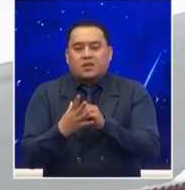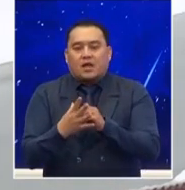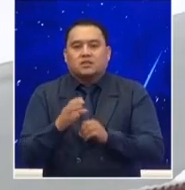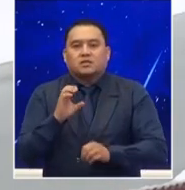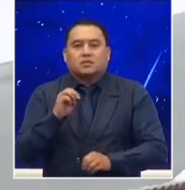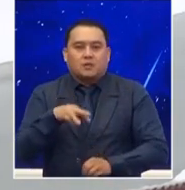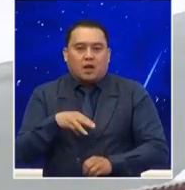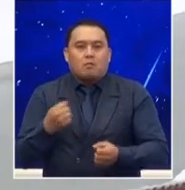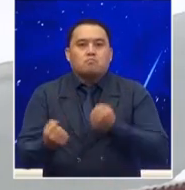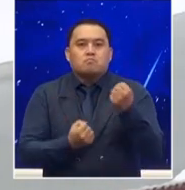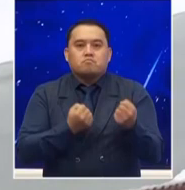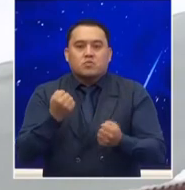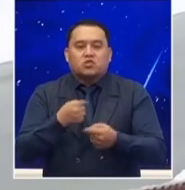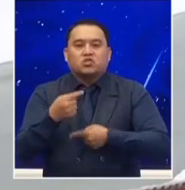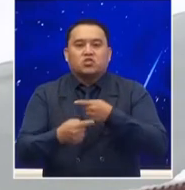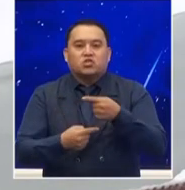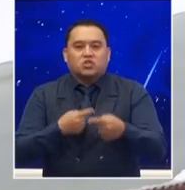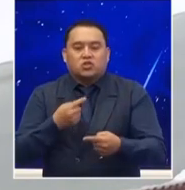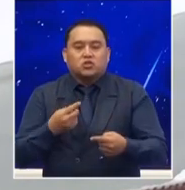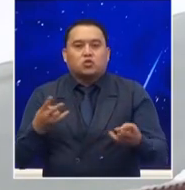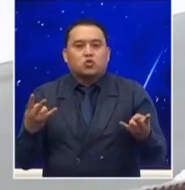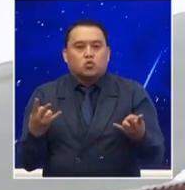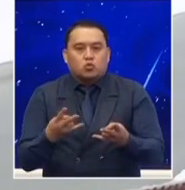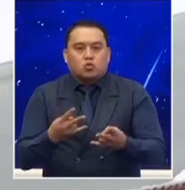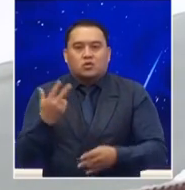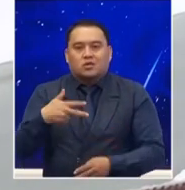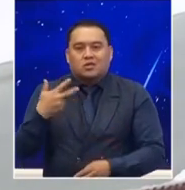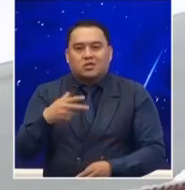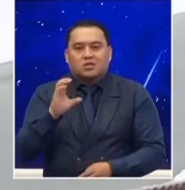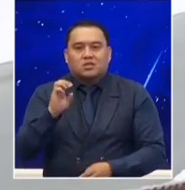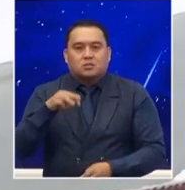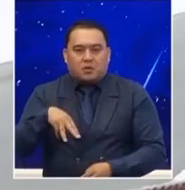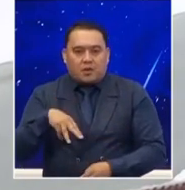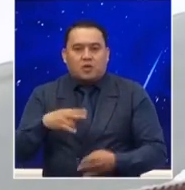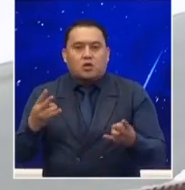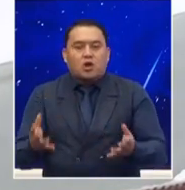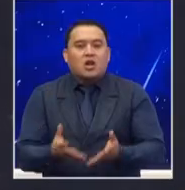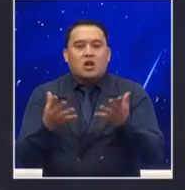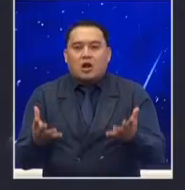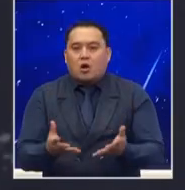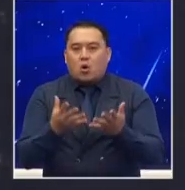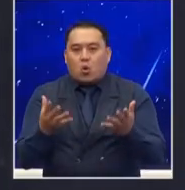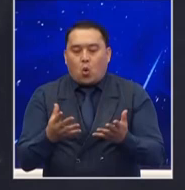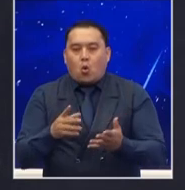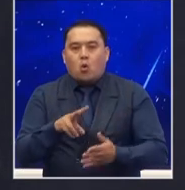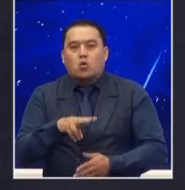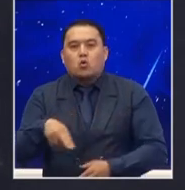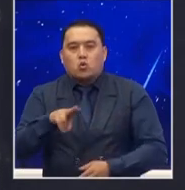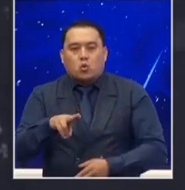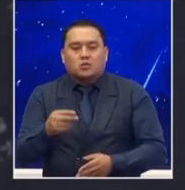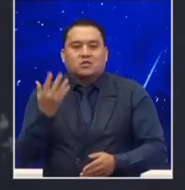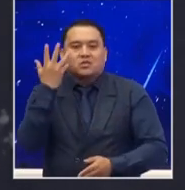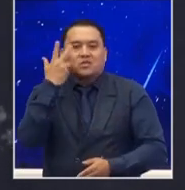Ну а чтобы на машине переправиться через лед, нужно, чтобы было не менее 30 сантиметров. Можно легко определить, в каком состоянии лед, по его